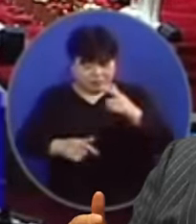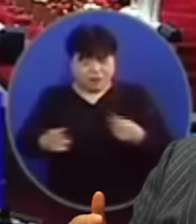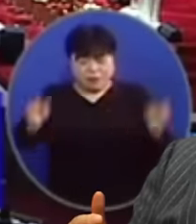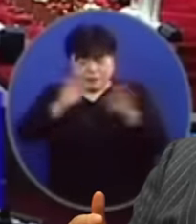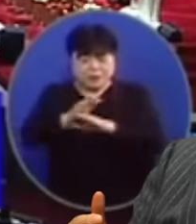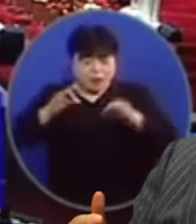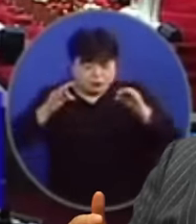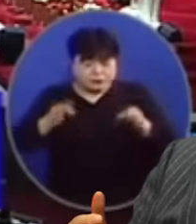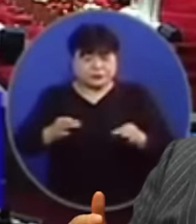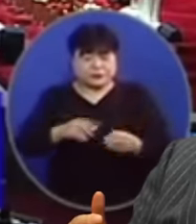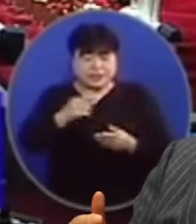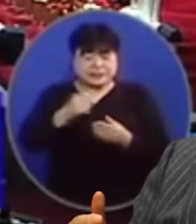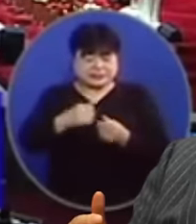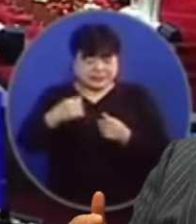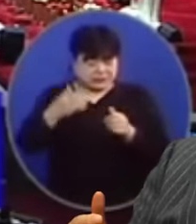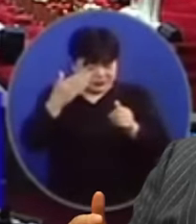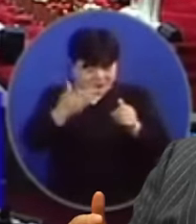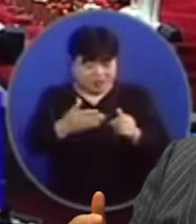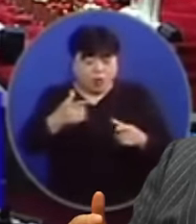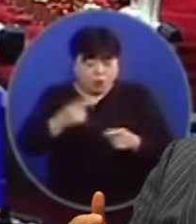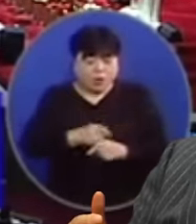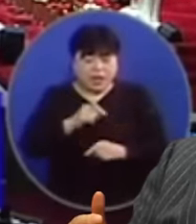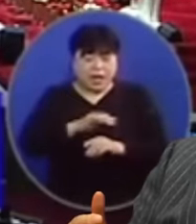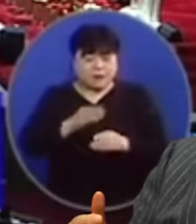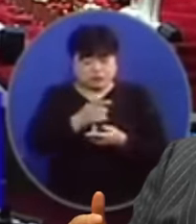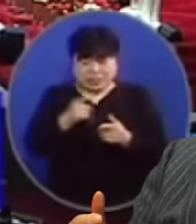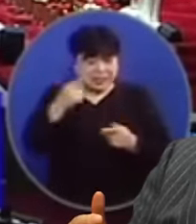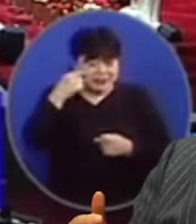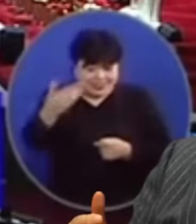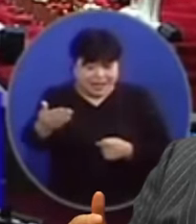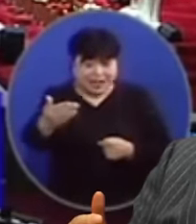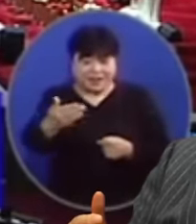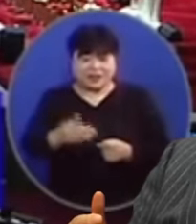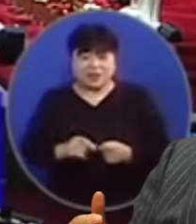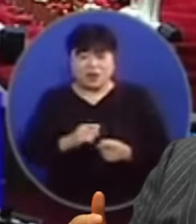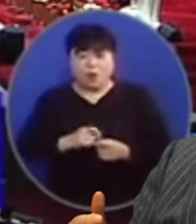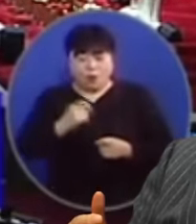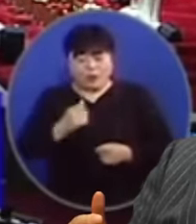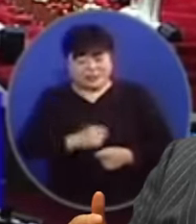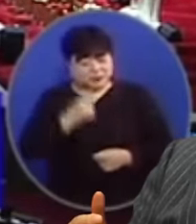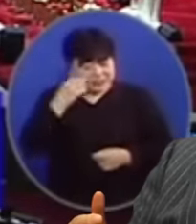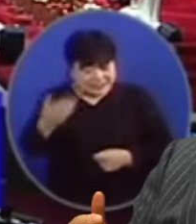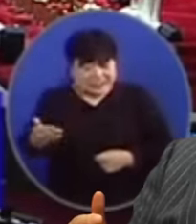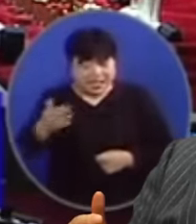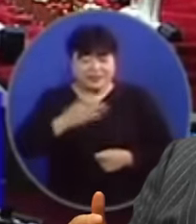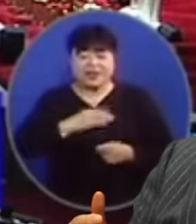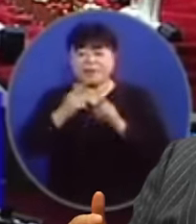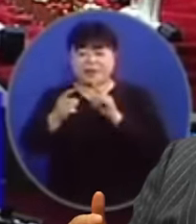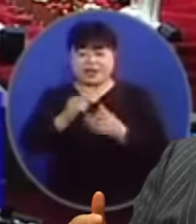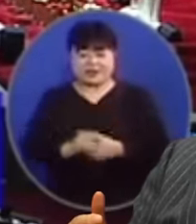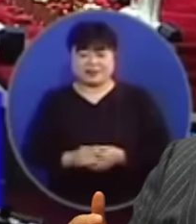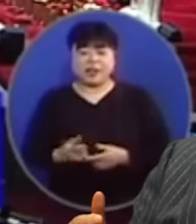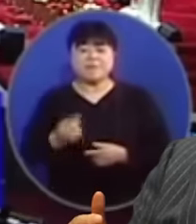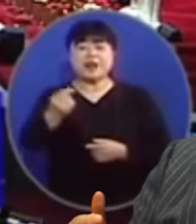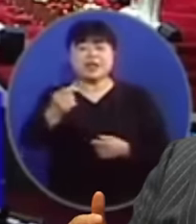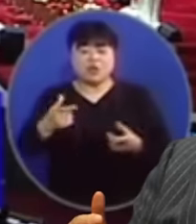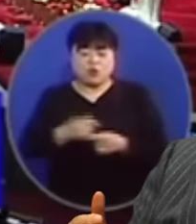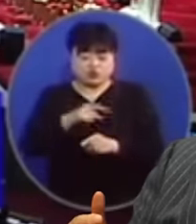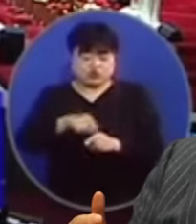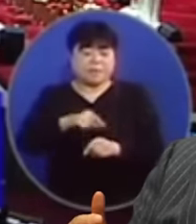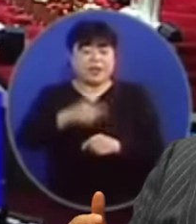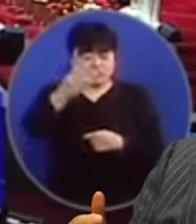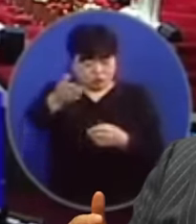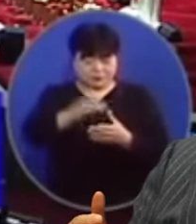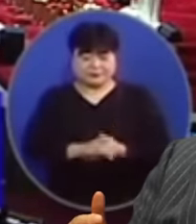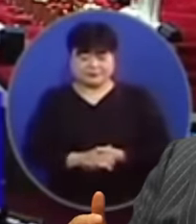밤낮 부르짖는 태가신 자들의 원한을 풀어주지 아니하시겠느냐, 그들에게 오래 참으시겠느냐. 내가 너희에게 이르노니 속히 그 원한을